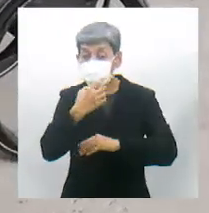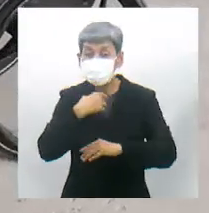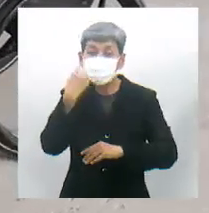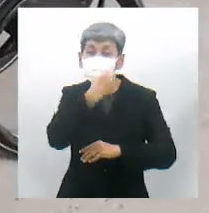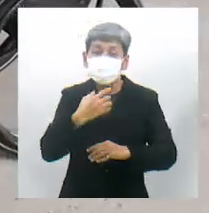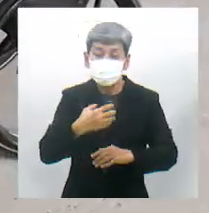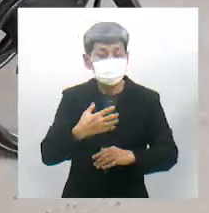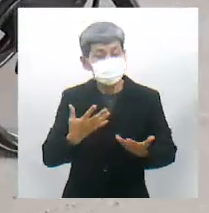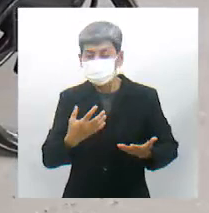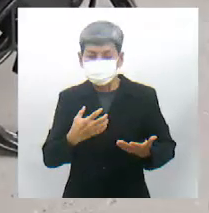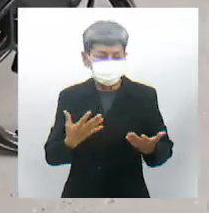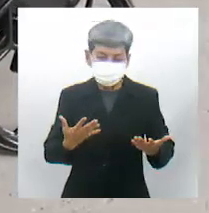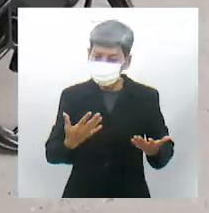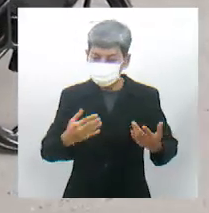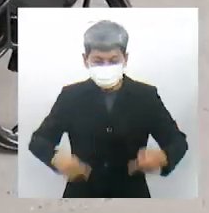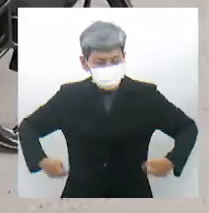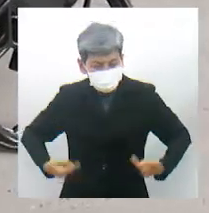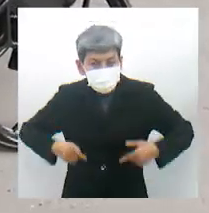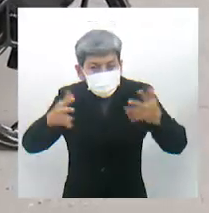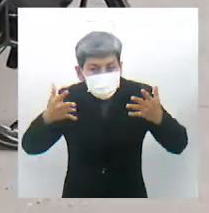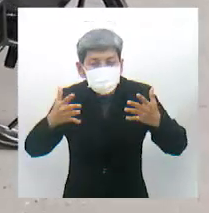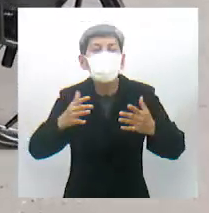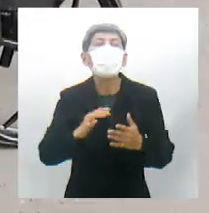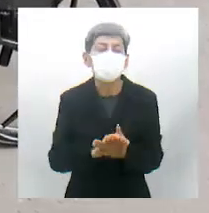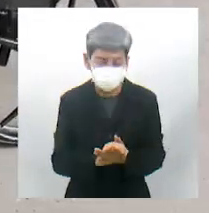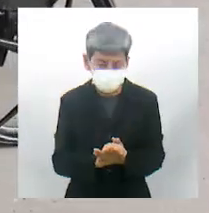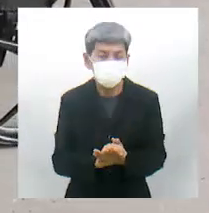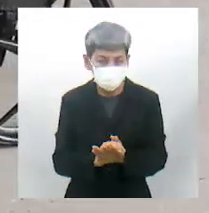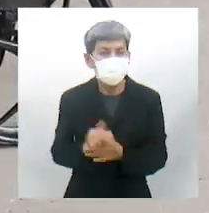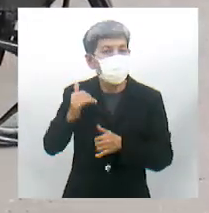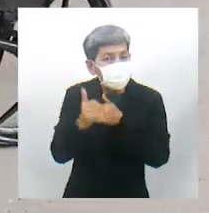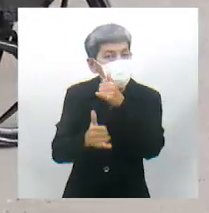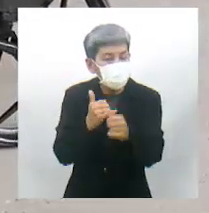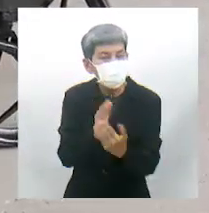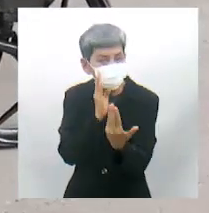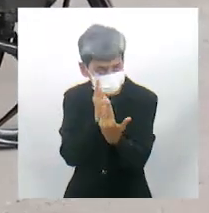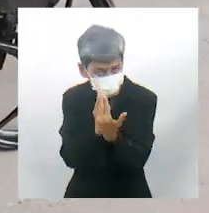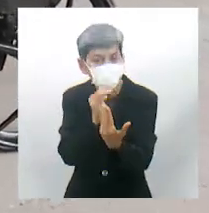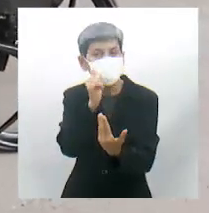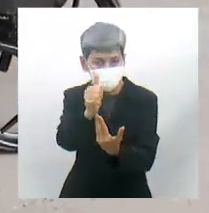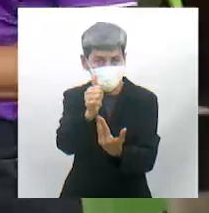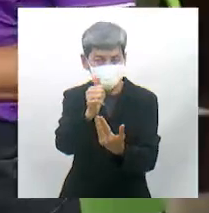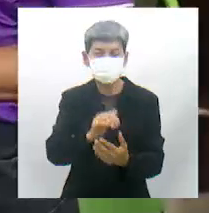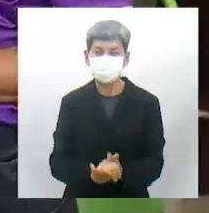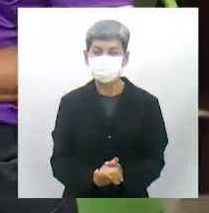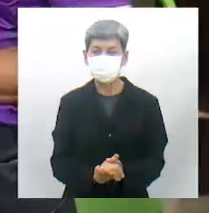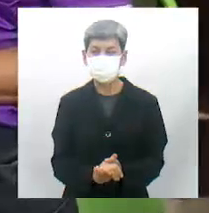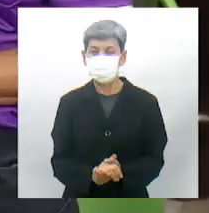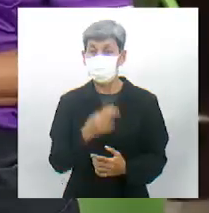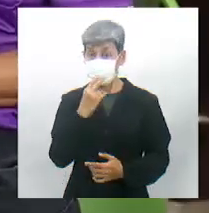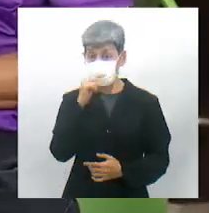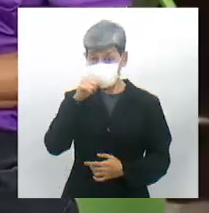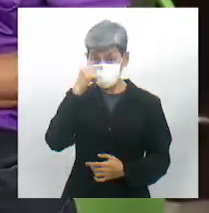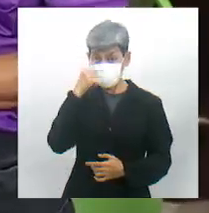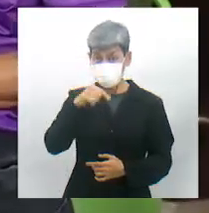จะขาดในเรื่องของรถพวกนี ้ครับ สามารถเข้ามาติดต่อที่นี่ได้เช่นกัน ครับผมครับ เดี๋ยวนอกเหนือจากต